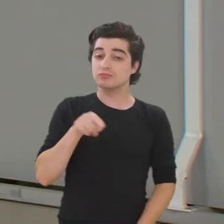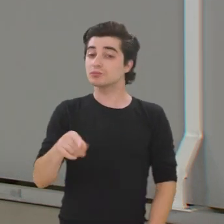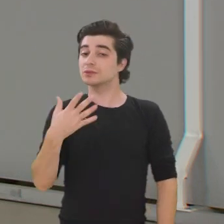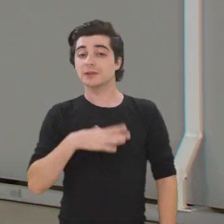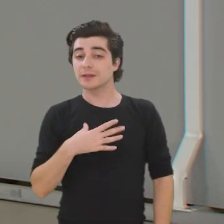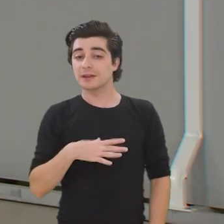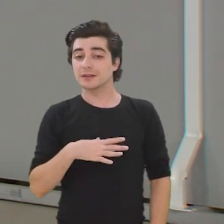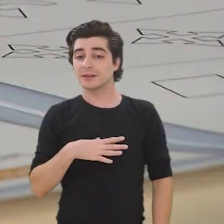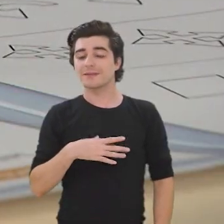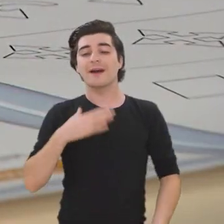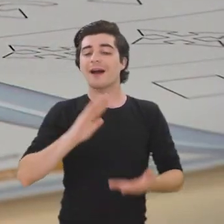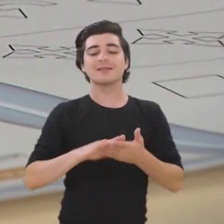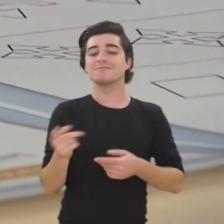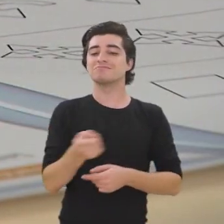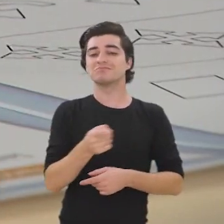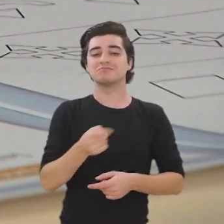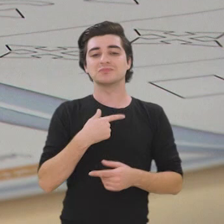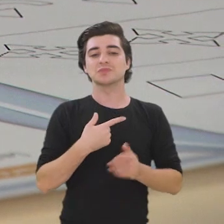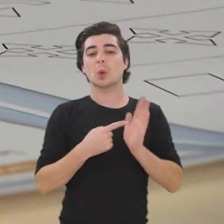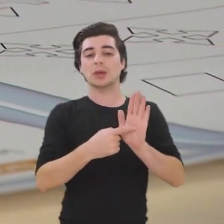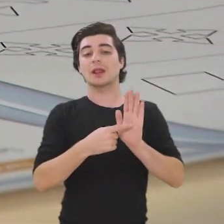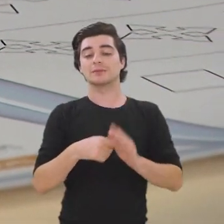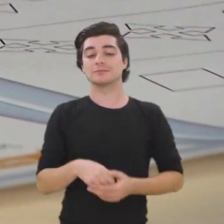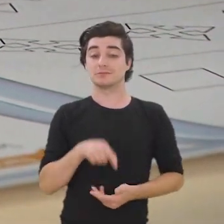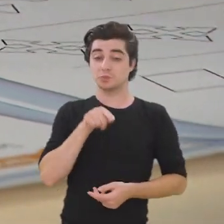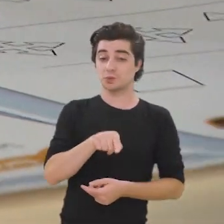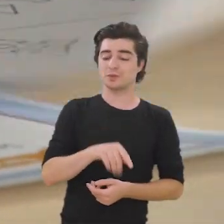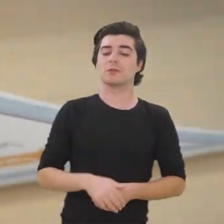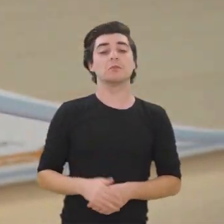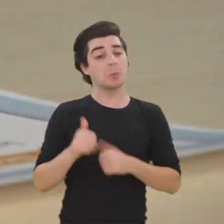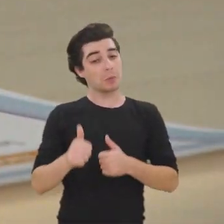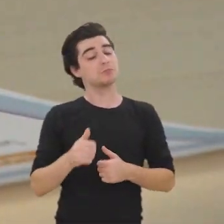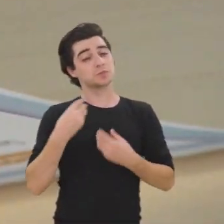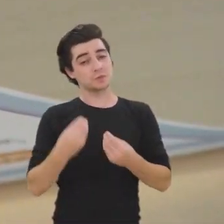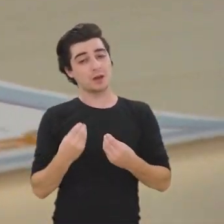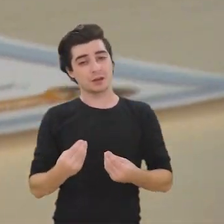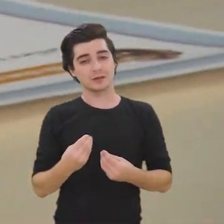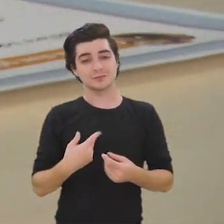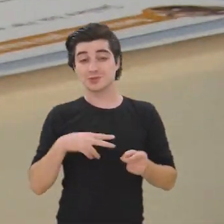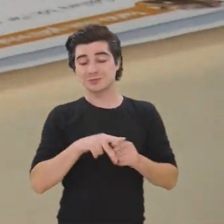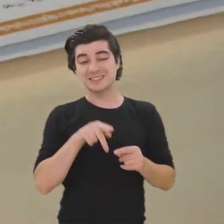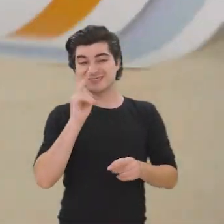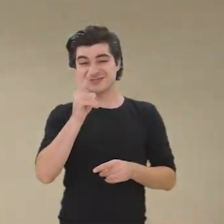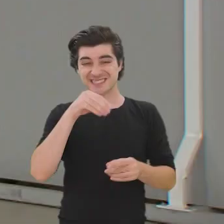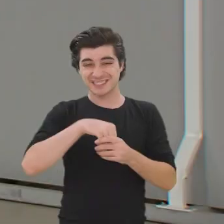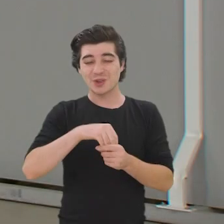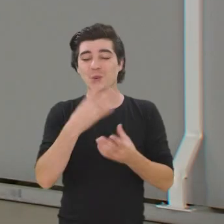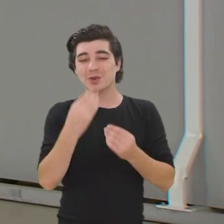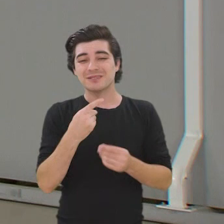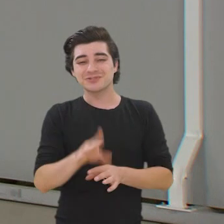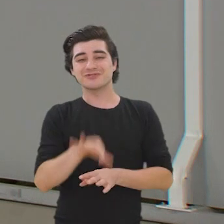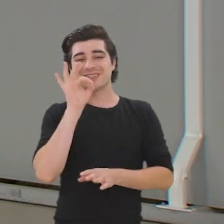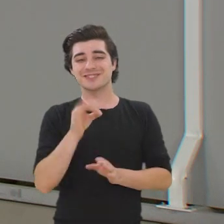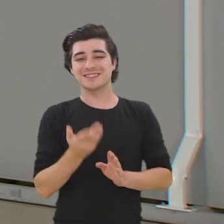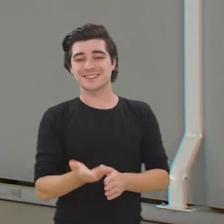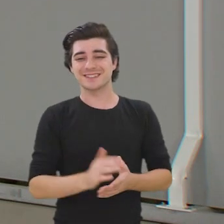bunu mu istersin? Arkadaşlara hangisini gösterelim? Bunu. Tamam, çok güzel. Nurbanu sizler için çok güzel bir çalışma